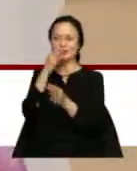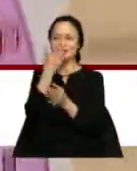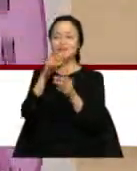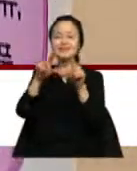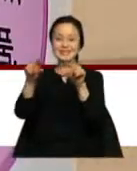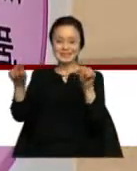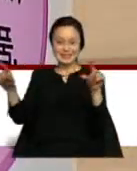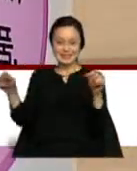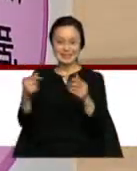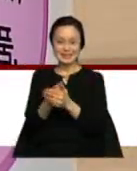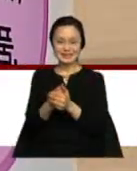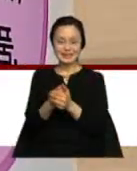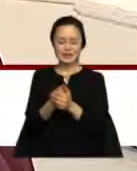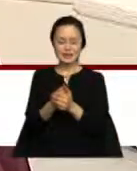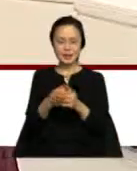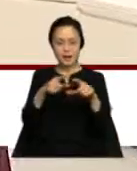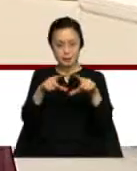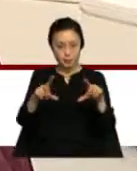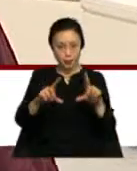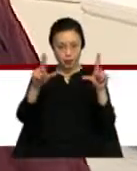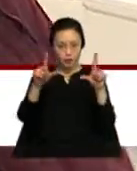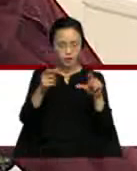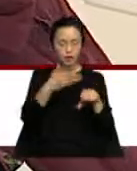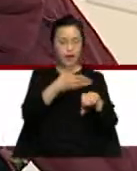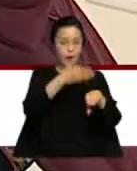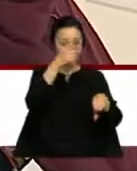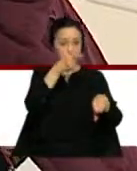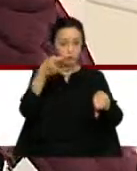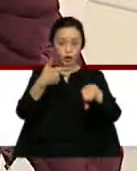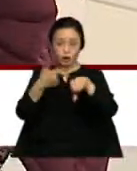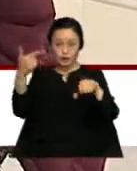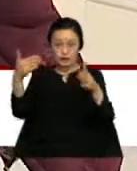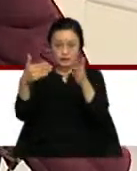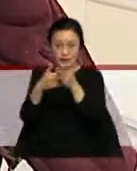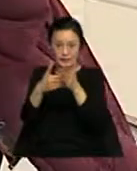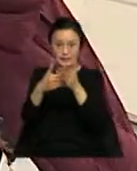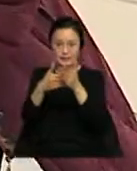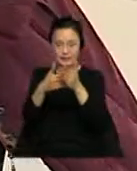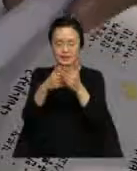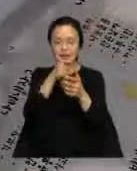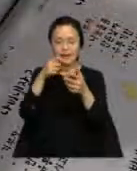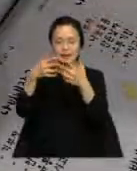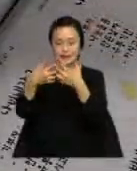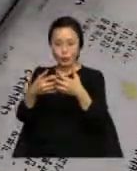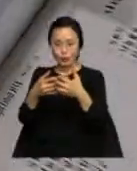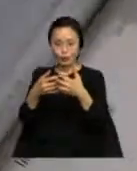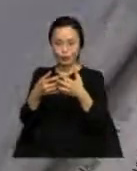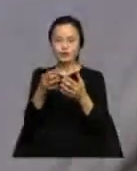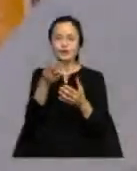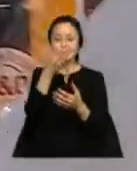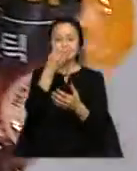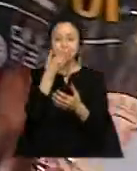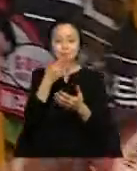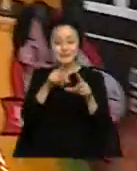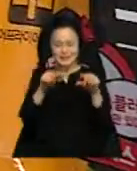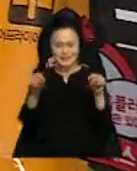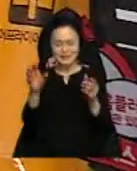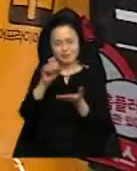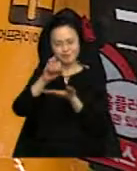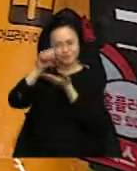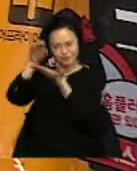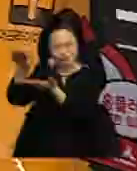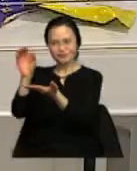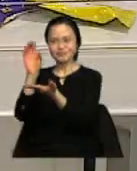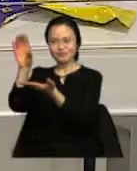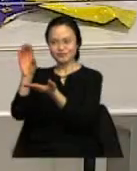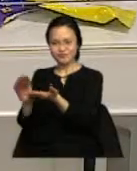주민이라면 누구나 평일 오전 9시부터 오후 6시까지 냉장고에 음식을 기부할 수 있고 필요에 따라선 하루 1인 두